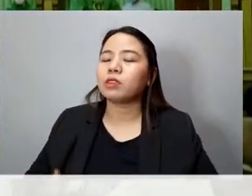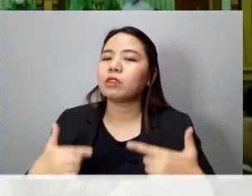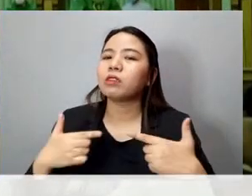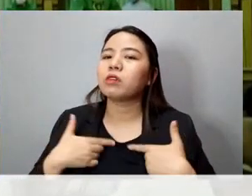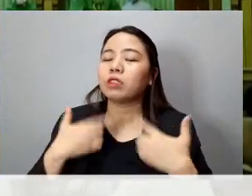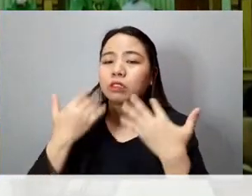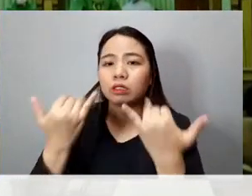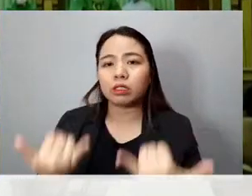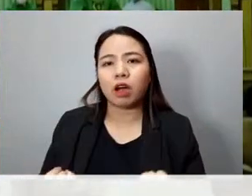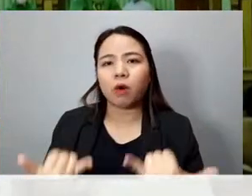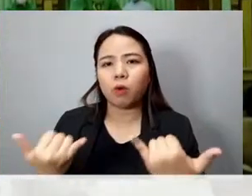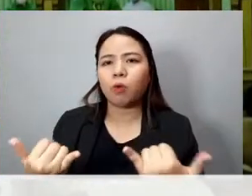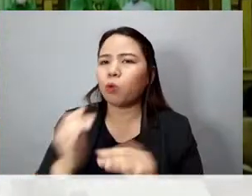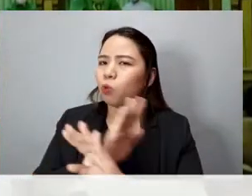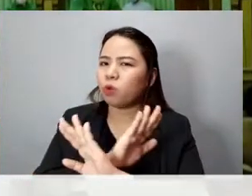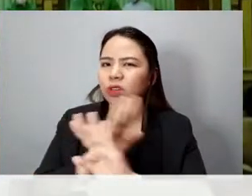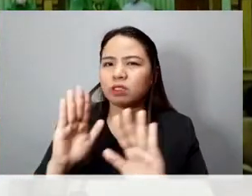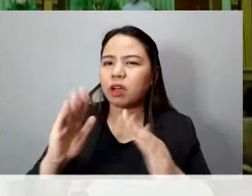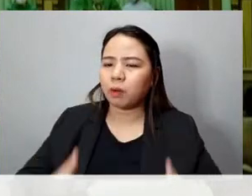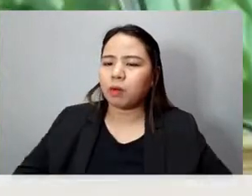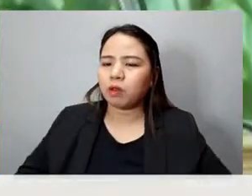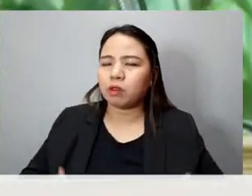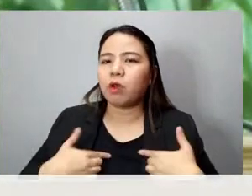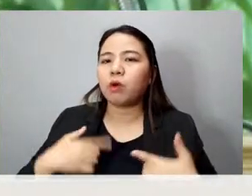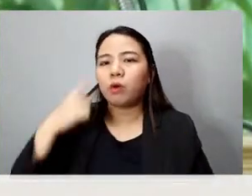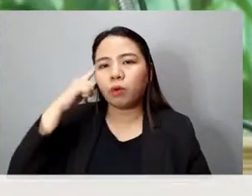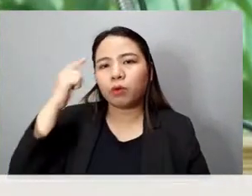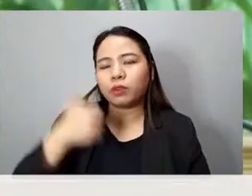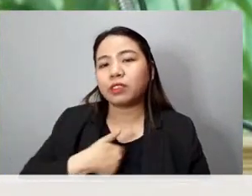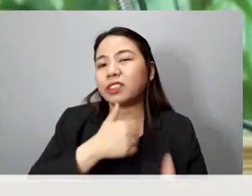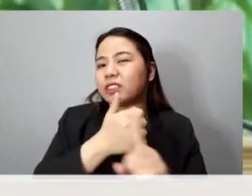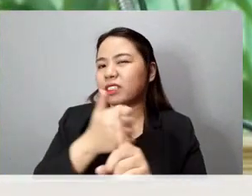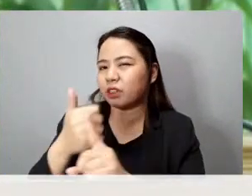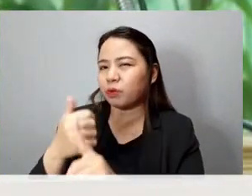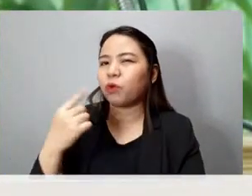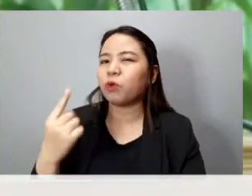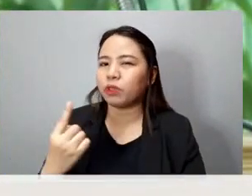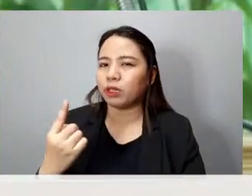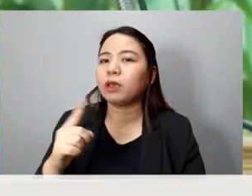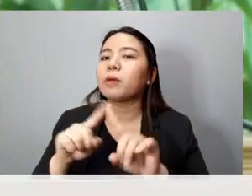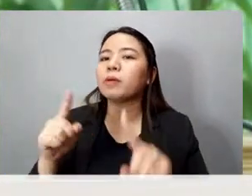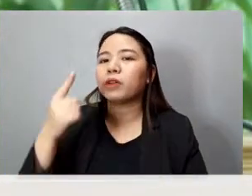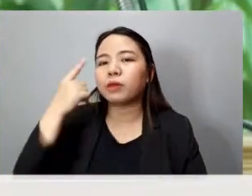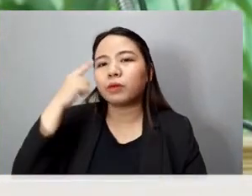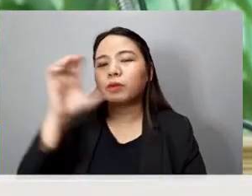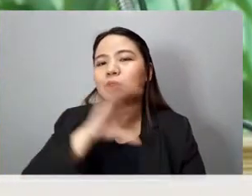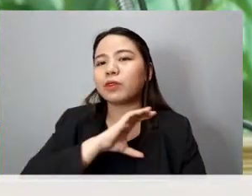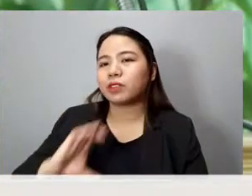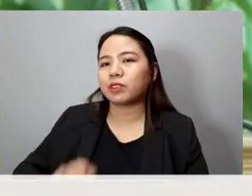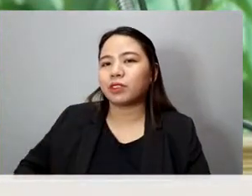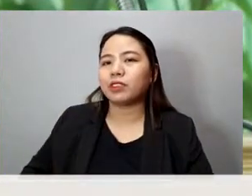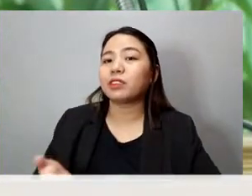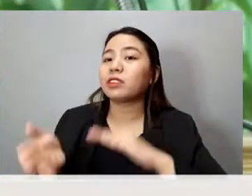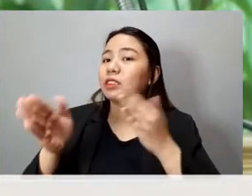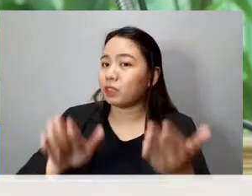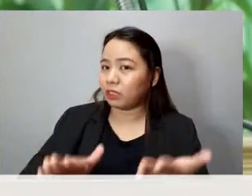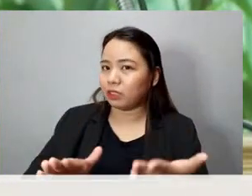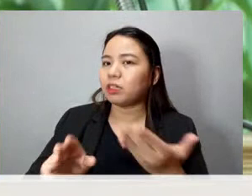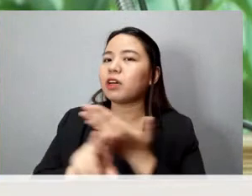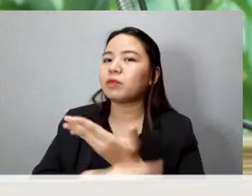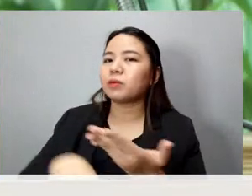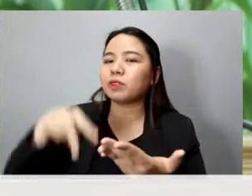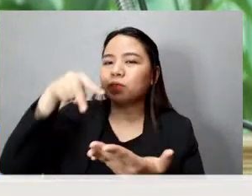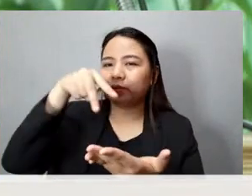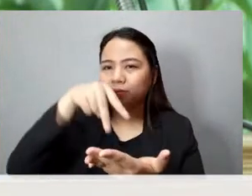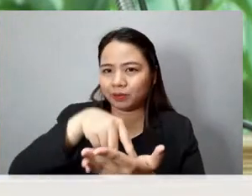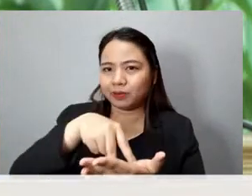ay huwag nang mabuhay para sa sarili, kundi para kay Kristo na namatay at muling nabuhay